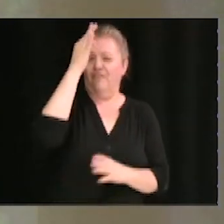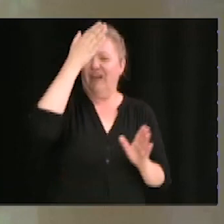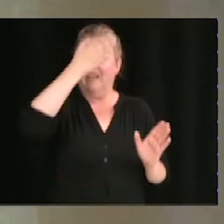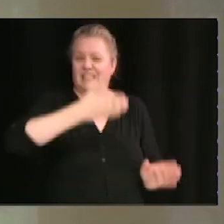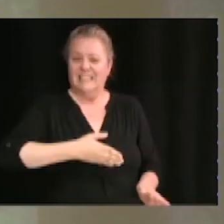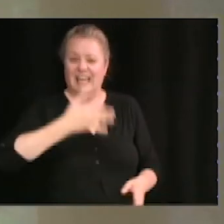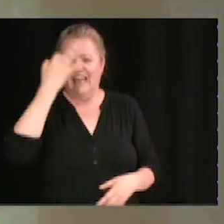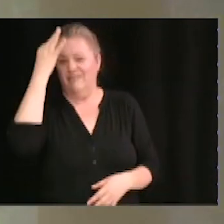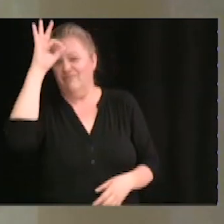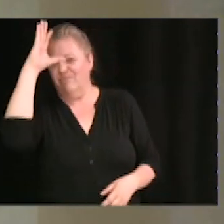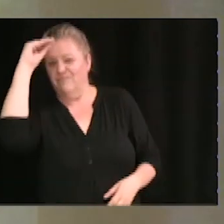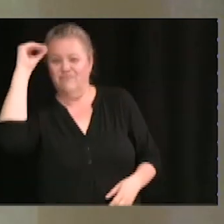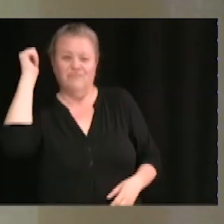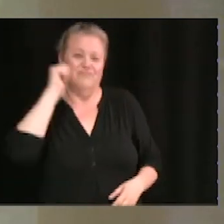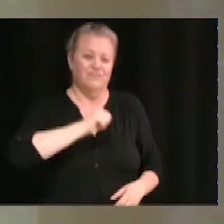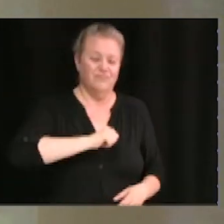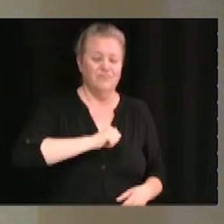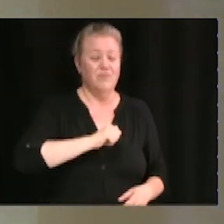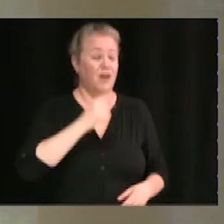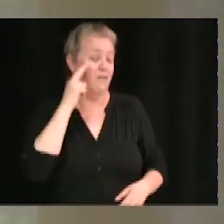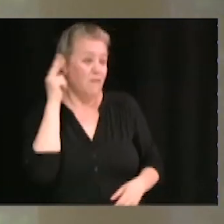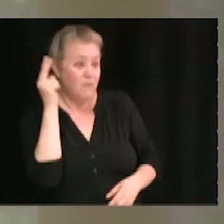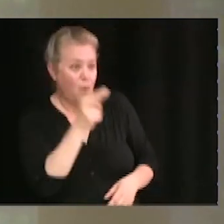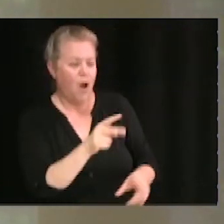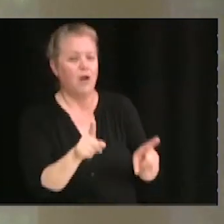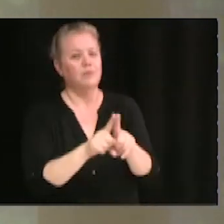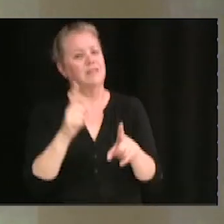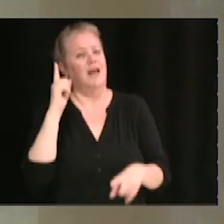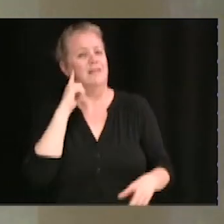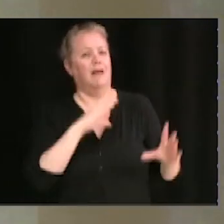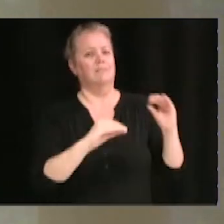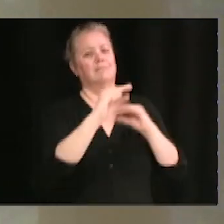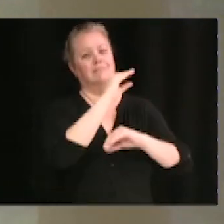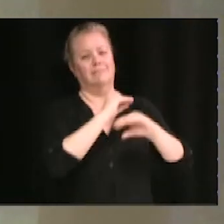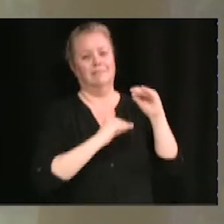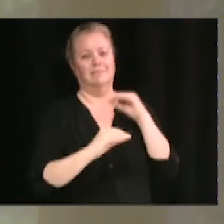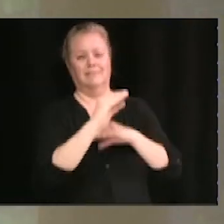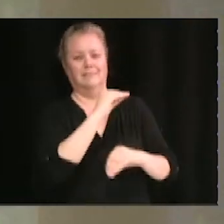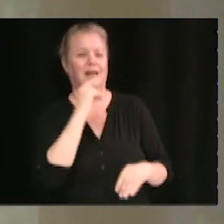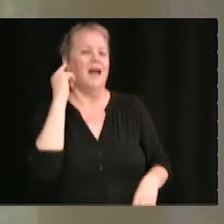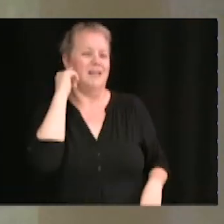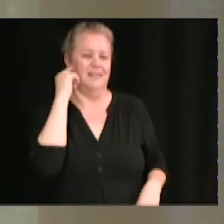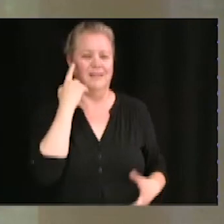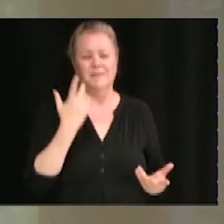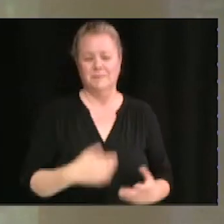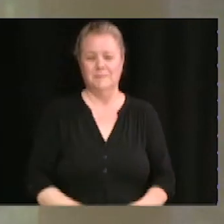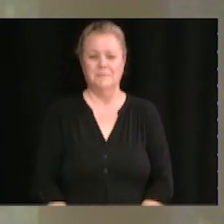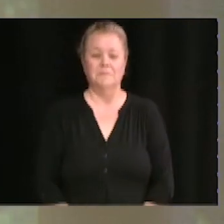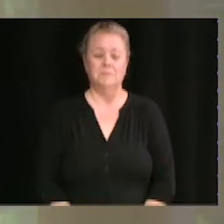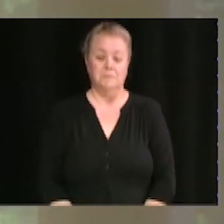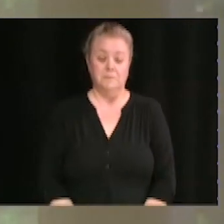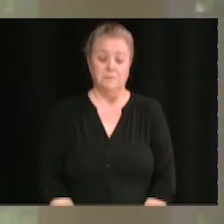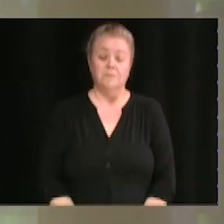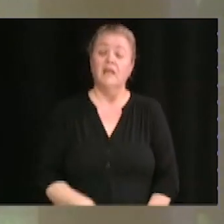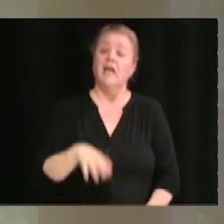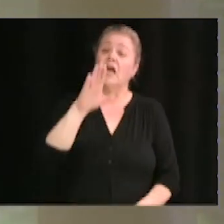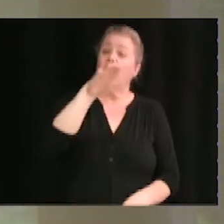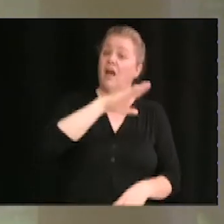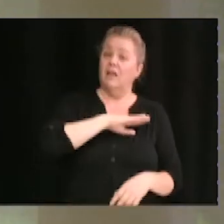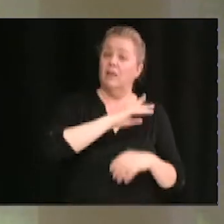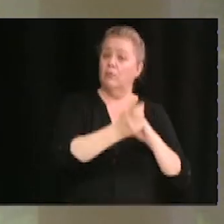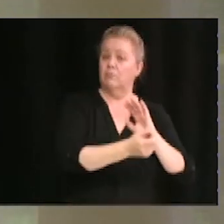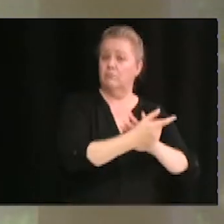les voir, les entendre aussi, sans doute, au cours des prochaines semaines pour la période estivale. Il y a différents événements à surveiller,